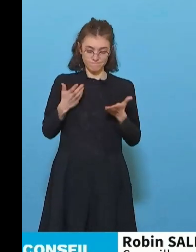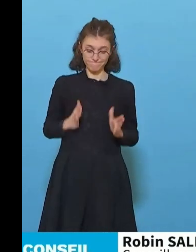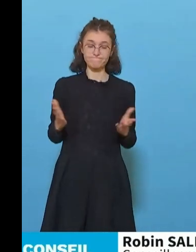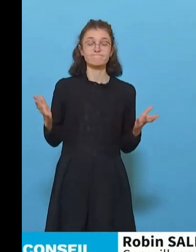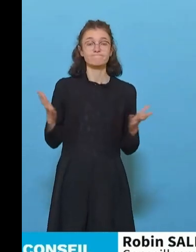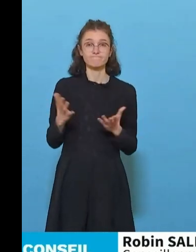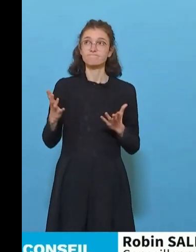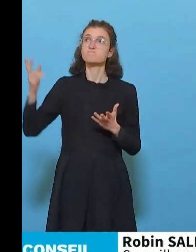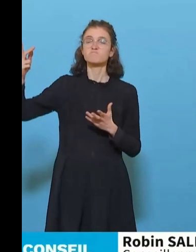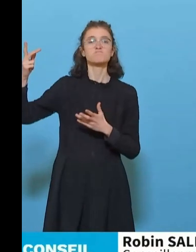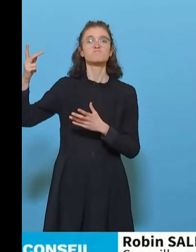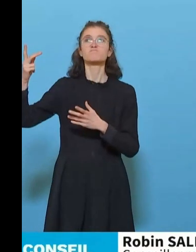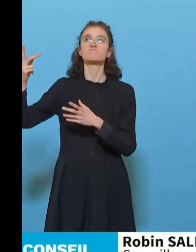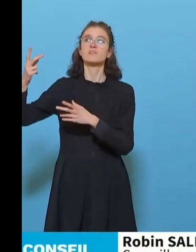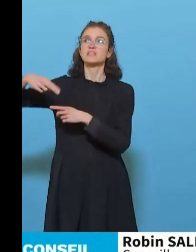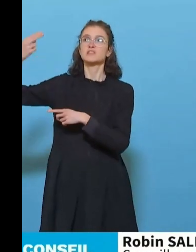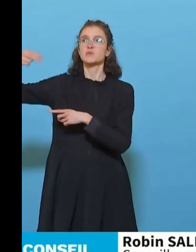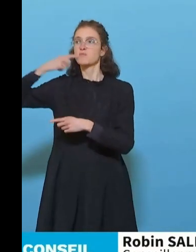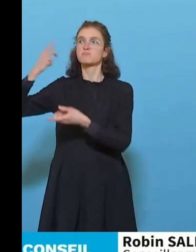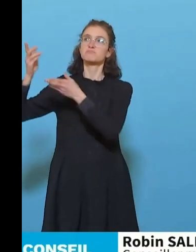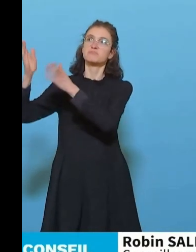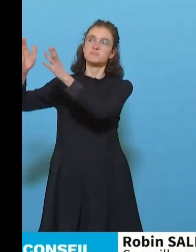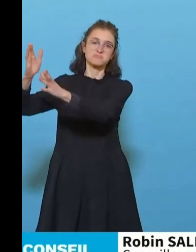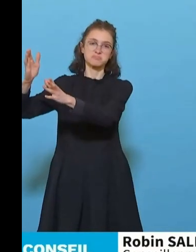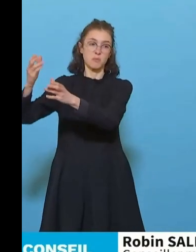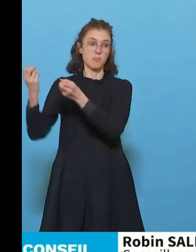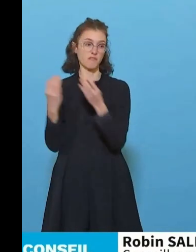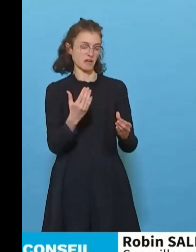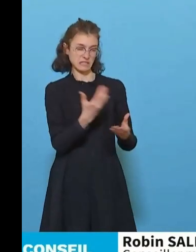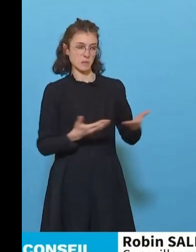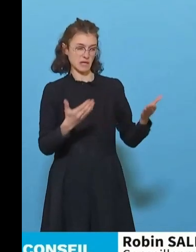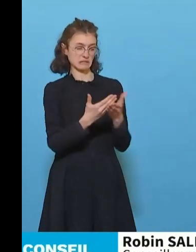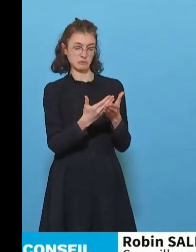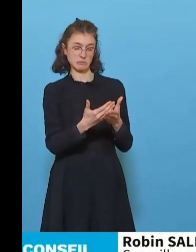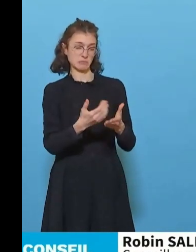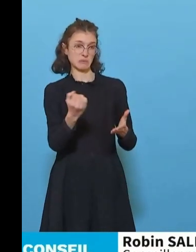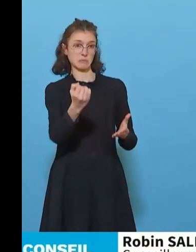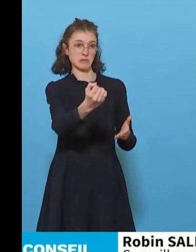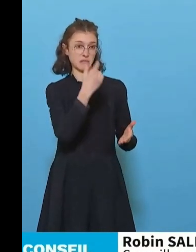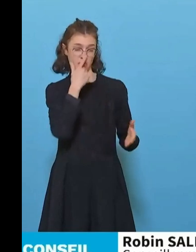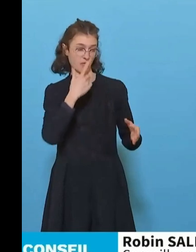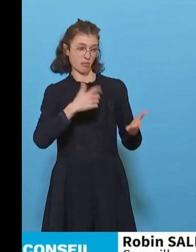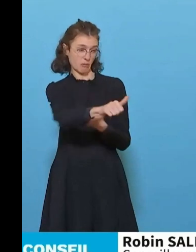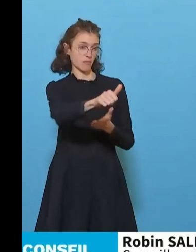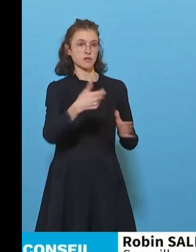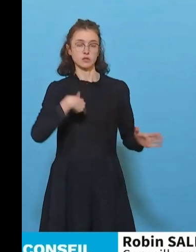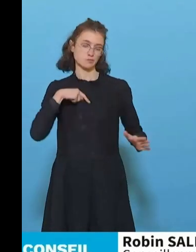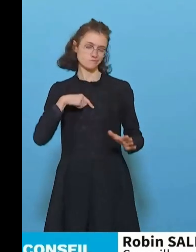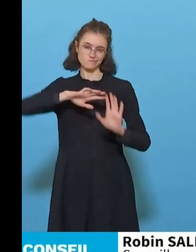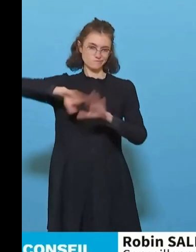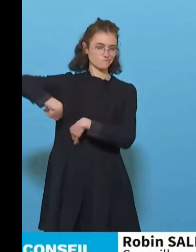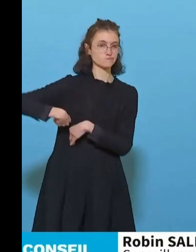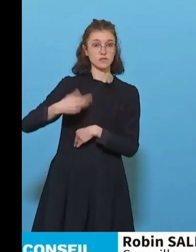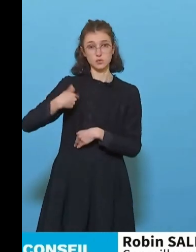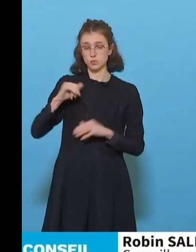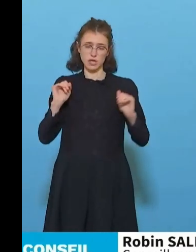pour nos collectivités plutôt que de les accompagner, voire les amplifier. Oui, nous faisons le choix délibéré de dégrader